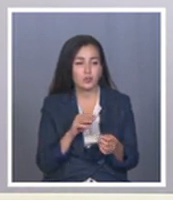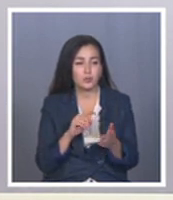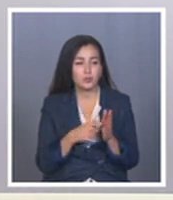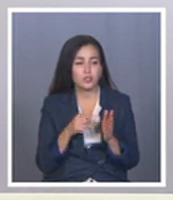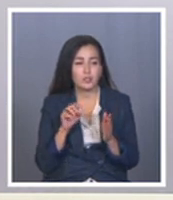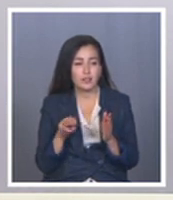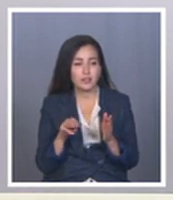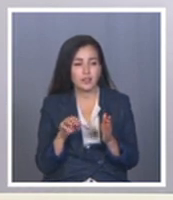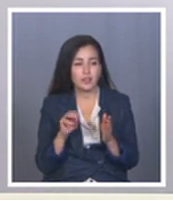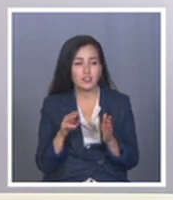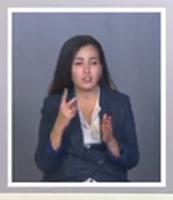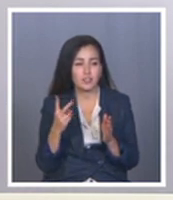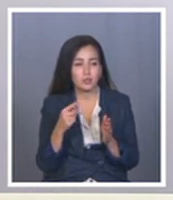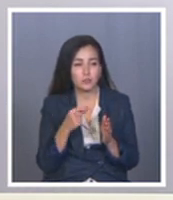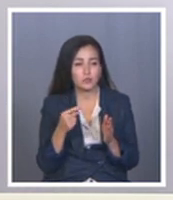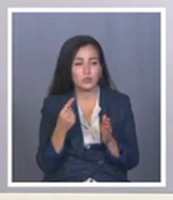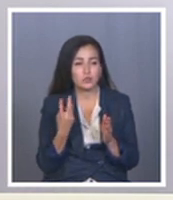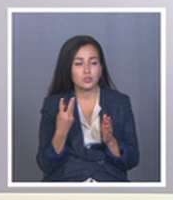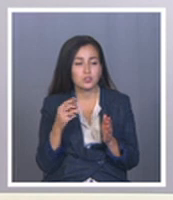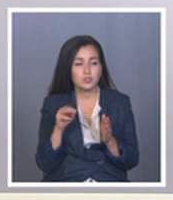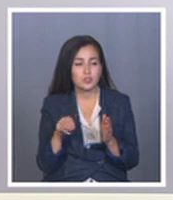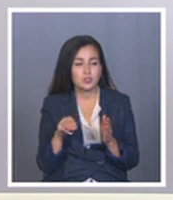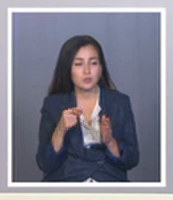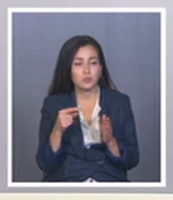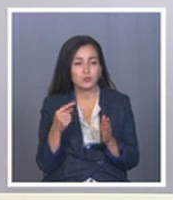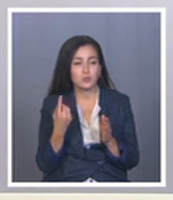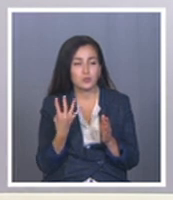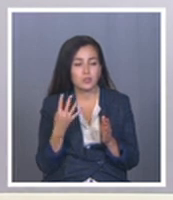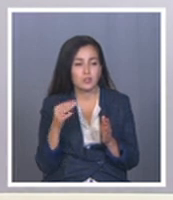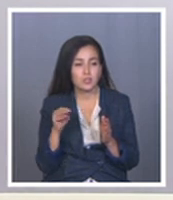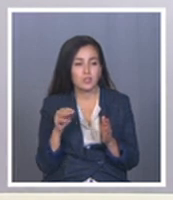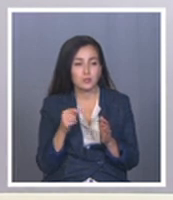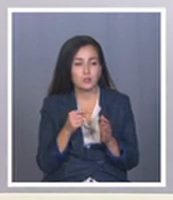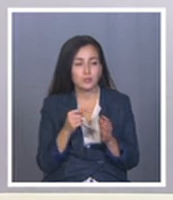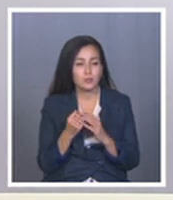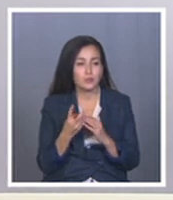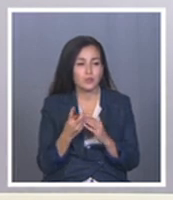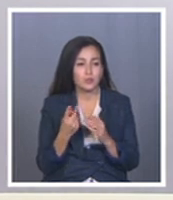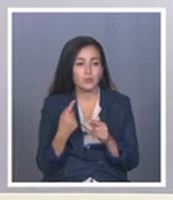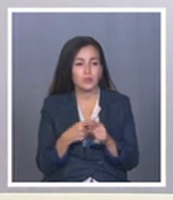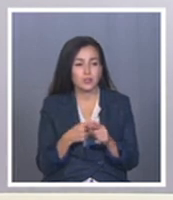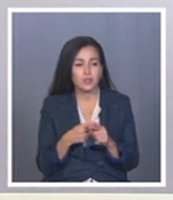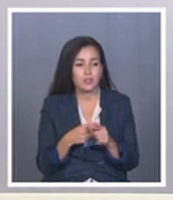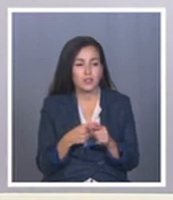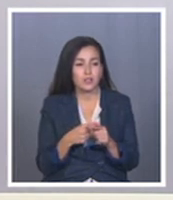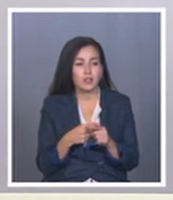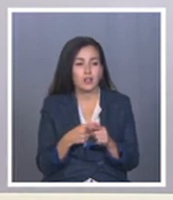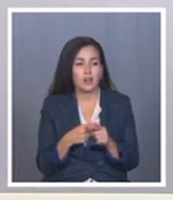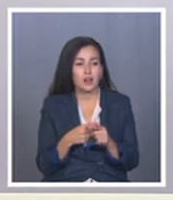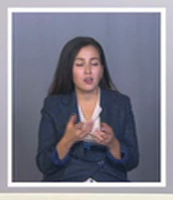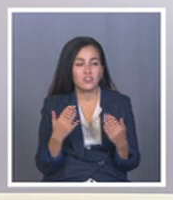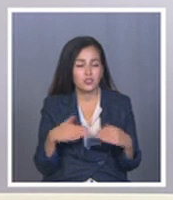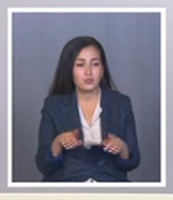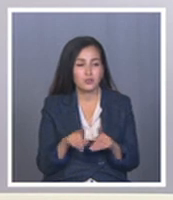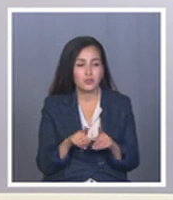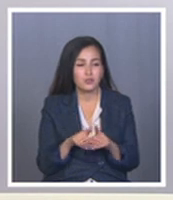квадрат минус 3-ті және минус 4-ті қосу 12. Минус 3 мен минус 4-ті көбейтсек, плюс 12 шығады. Минус